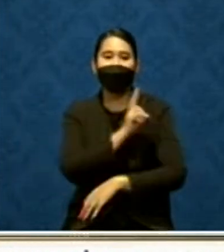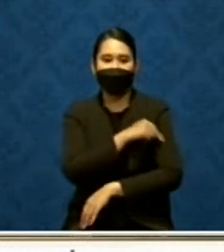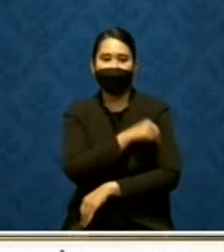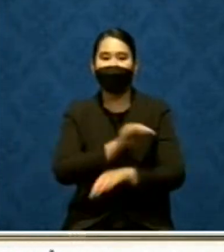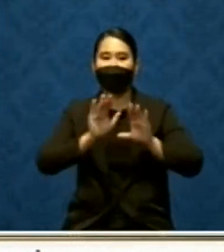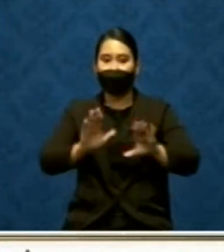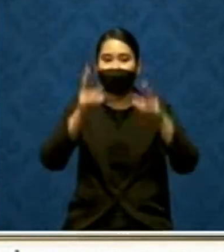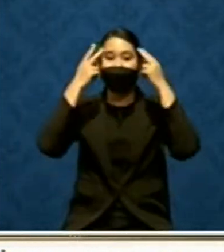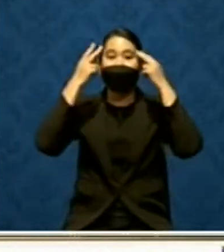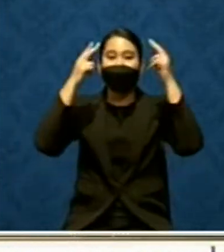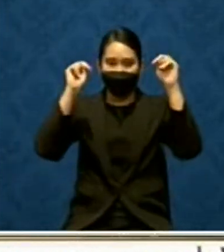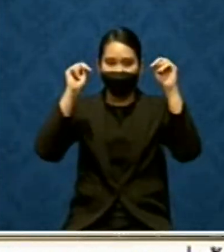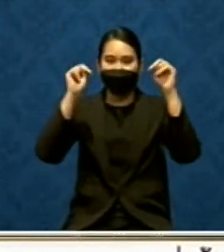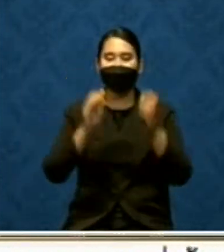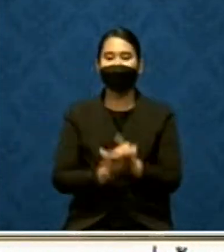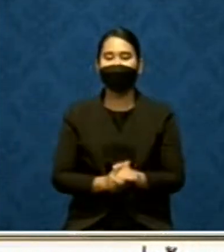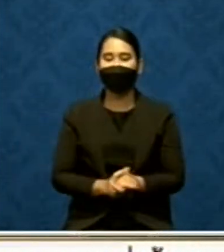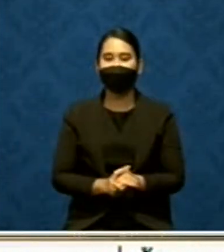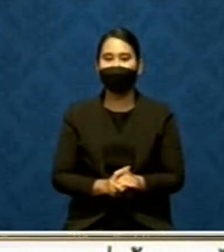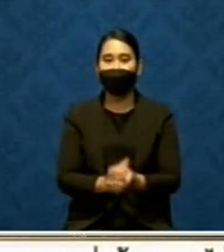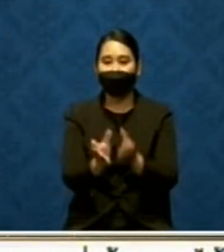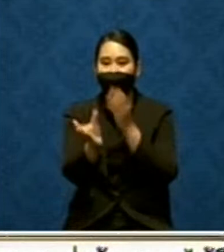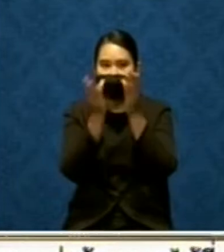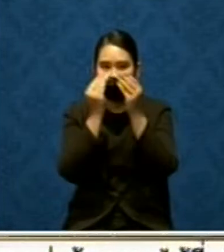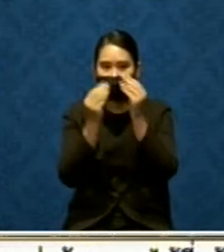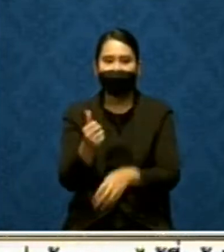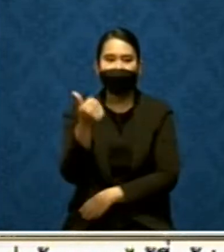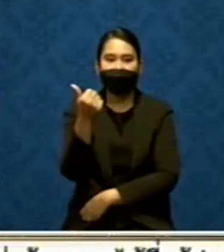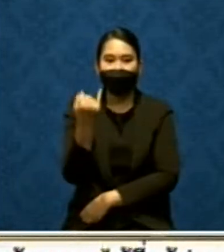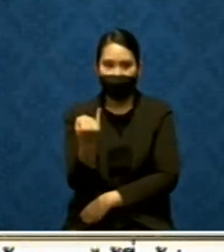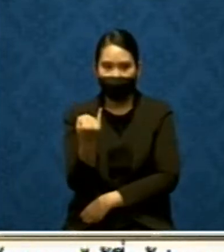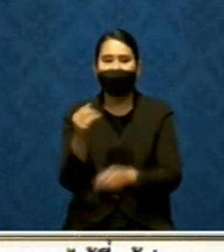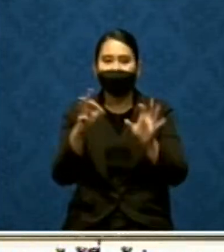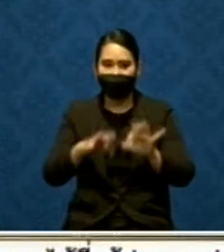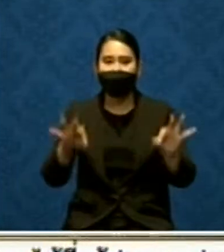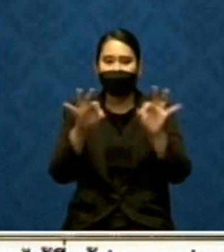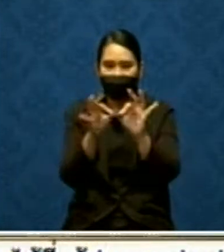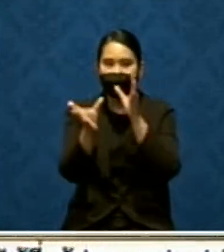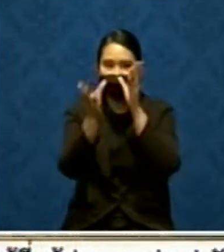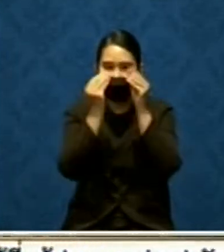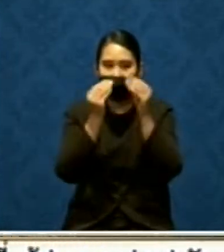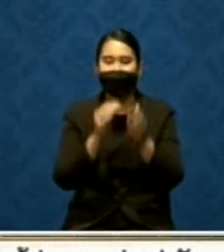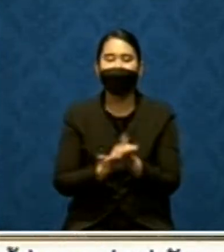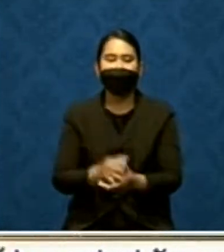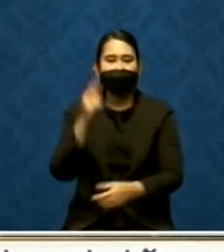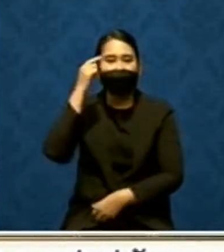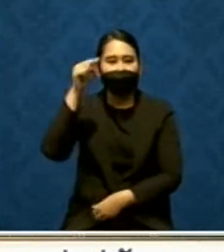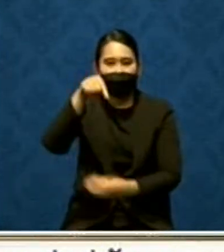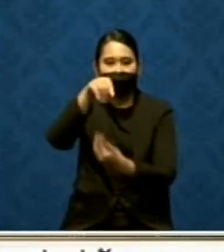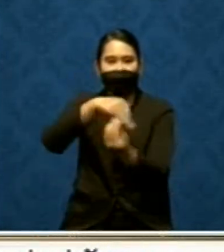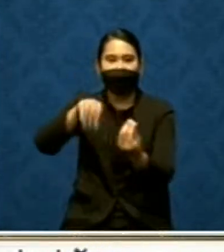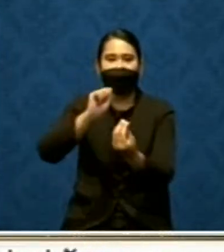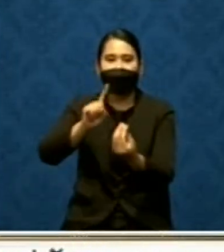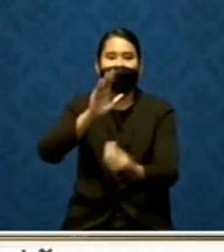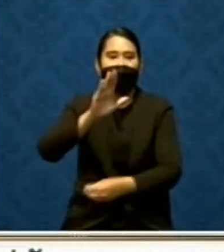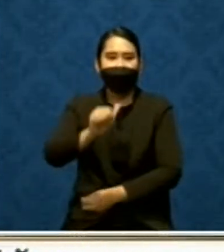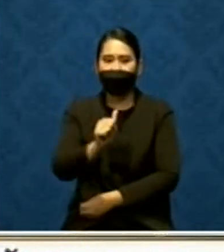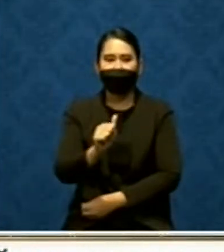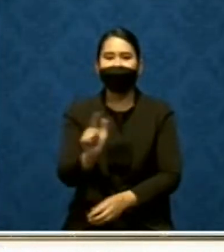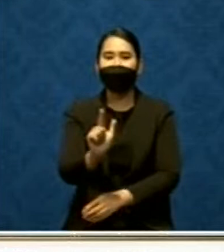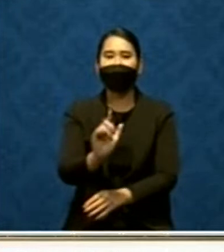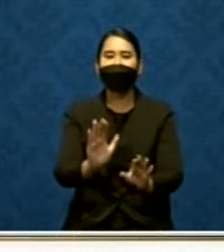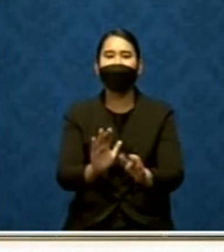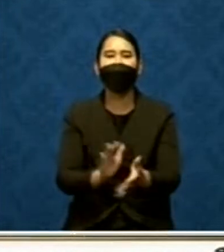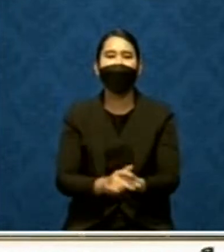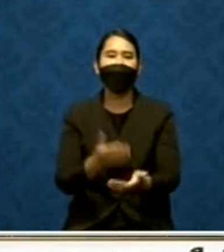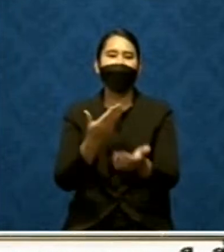ฐมนตรีครับว่าท่านศึกษาผลกระทบให้ดีนะครับอย่าเพียงแต่เอาเรื่องของเศรษฐกิจมาเป็นที่ตั้งหาได้เป็นล้